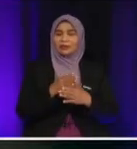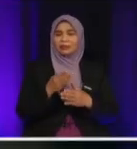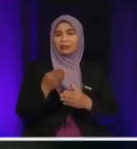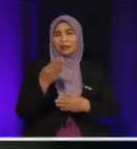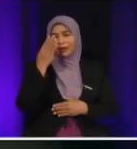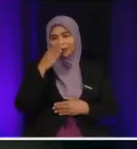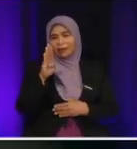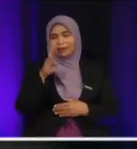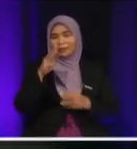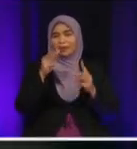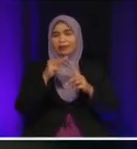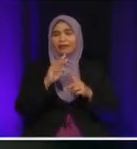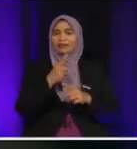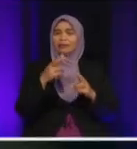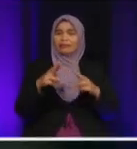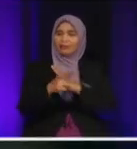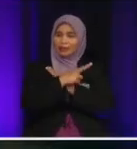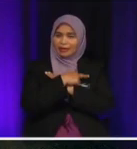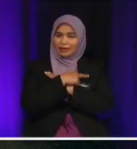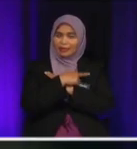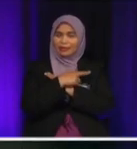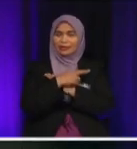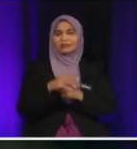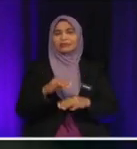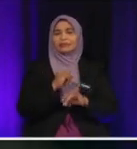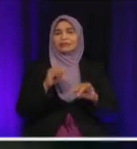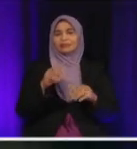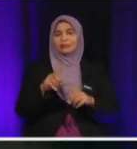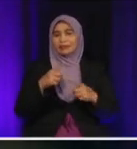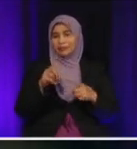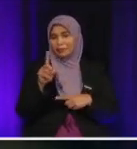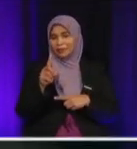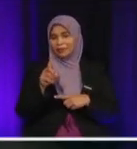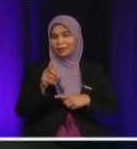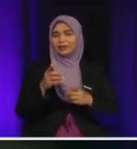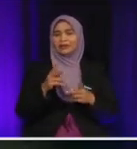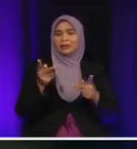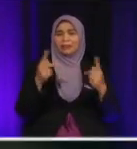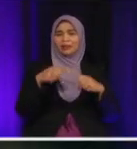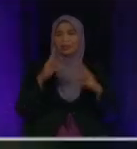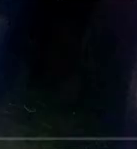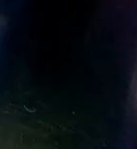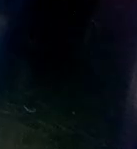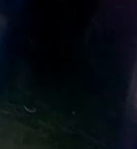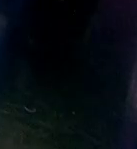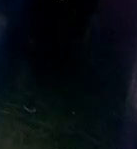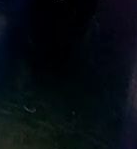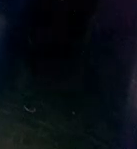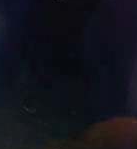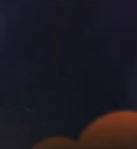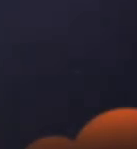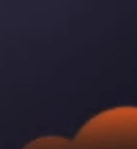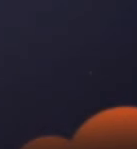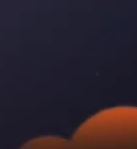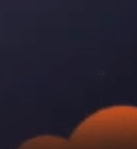Ustaz. Apa kata kita berehat seketika, para penonton, murid-murid. Jangan ke mana-mana, kembali selepas ini. Didik TV KPM.